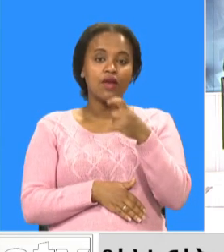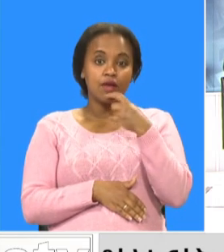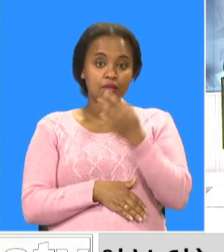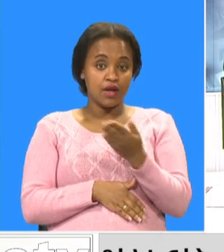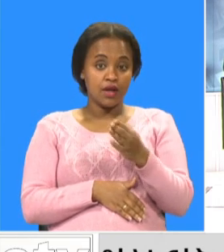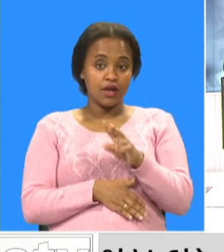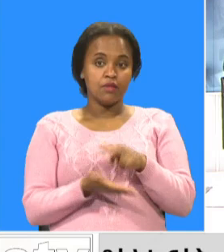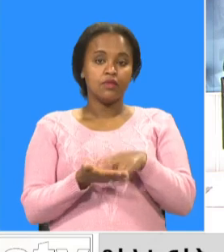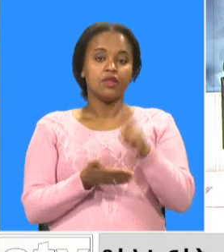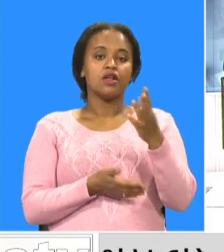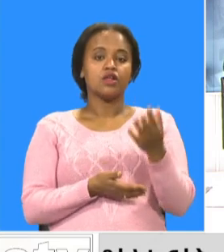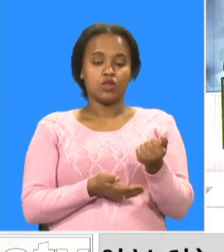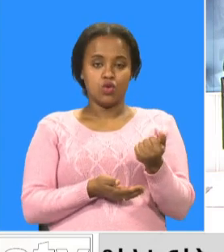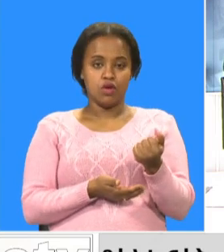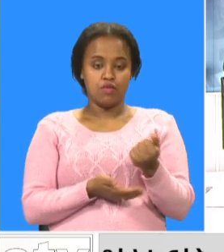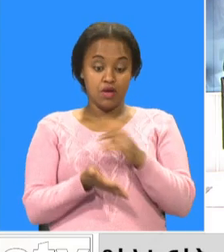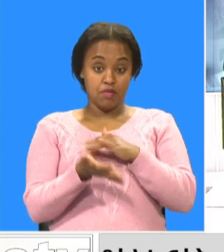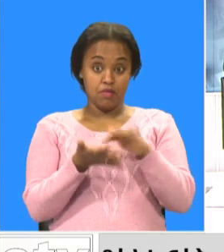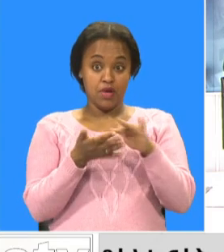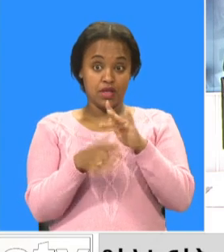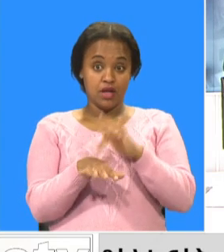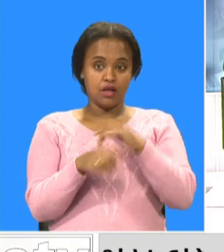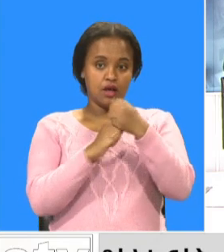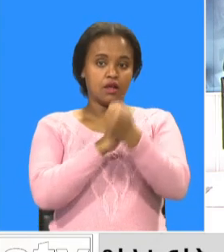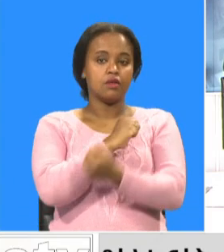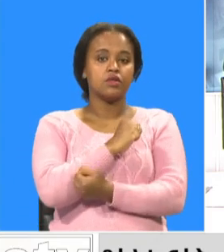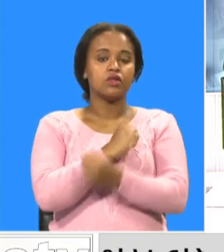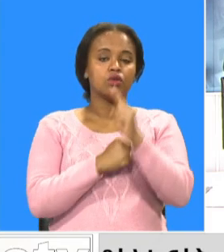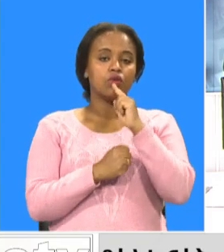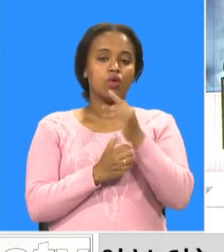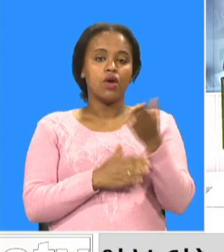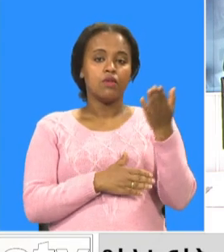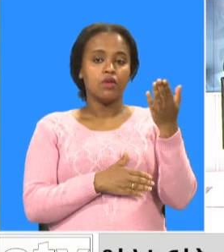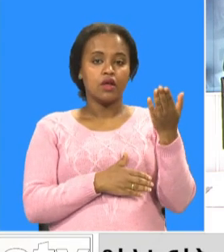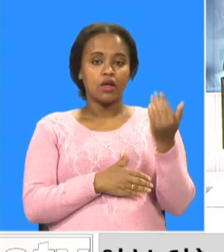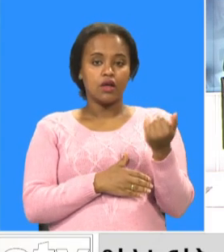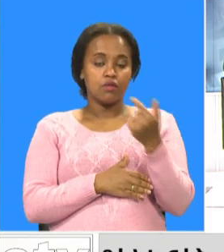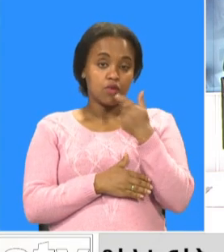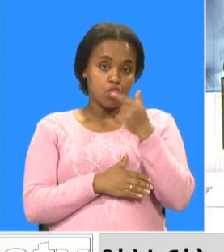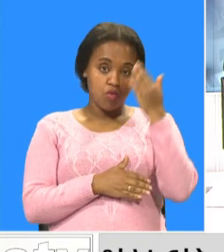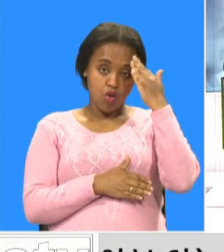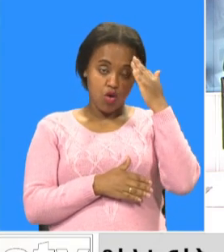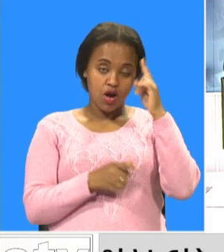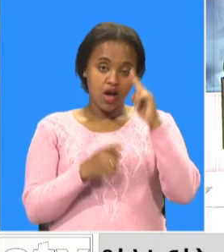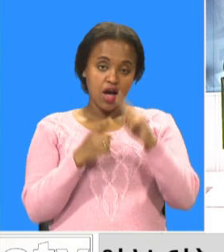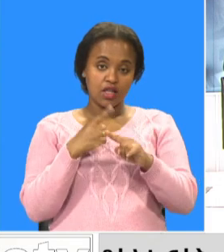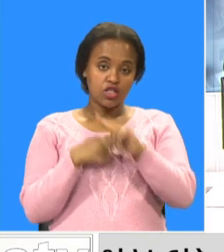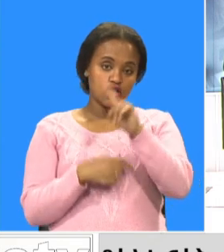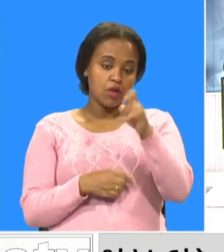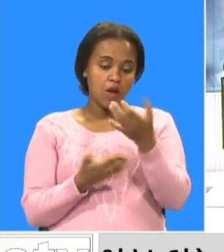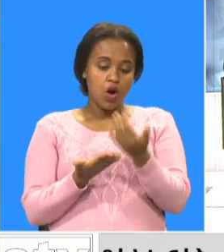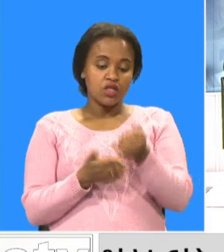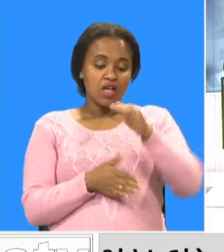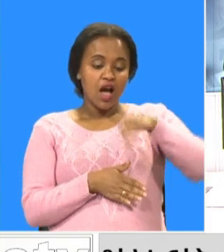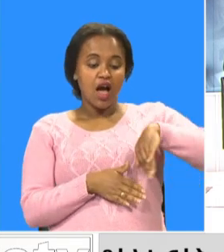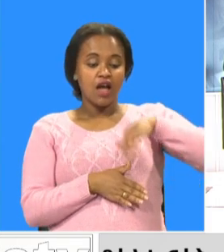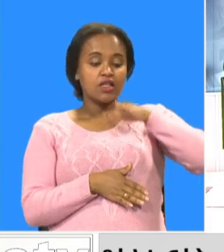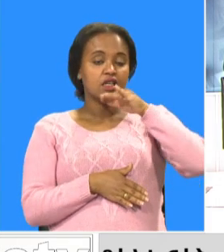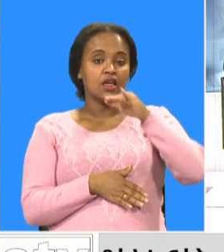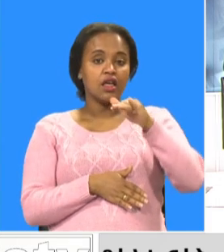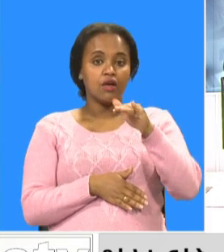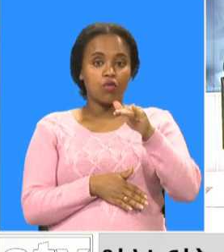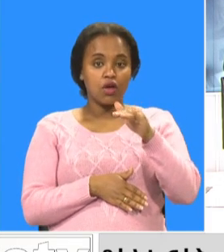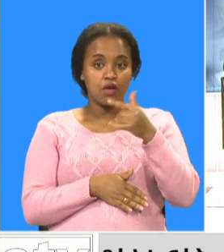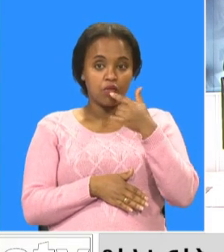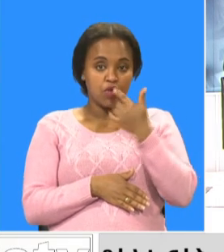ተነስቶ ስለነበረ በጥናት ላይ ተመስርቶ ነው ወይንስ ቀደም ብሎ ማወቅ አልተቻለም ወይ አሁንስ አልዘገየም ወይ የሚሉትን ነገሮች በደንብ መመለስ